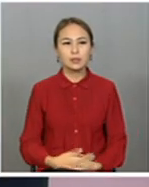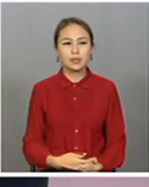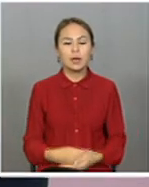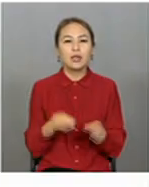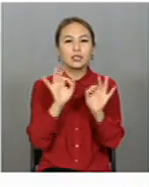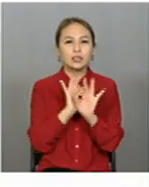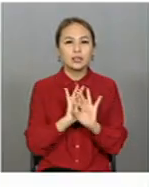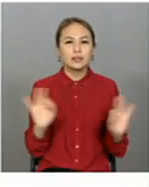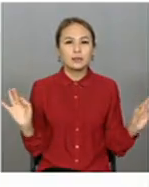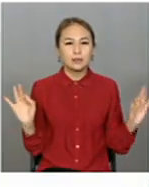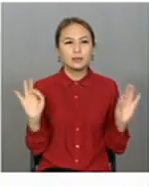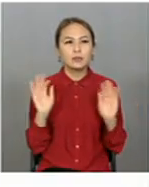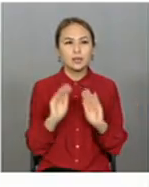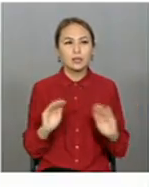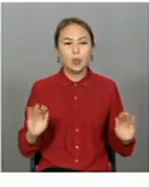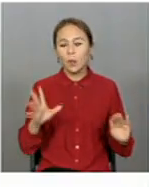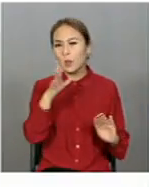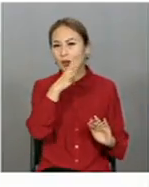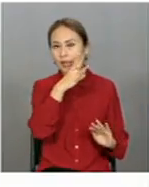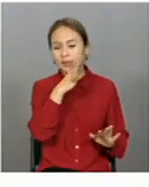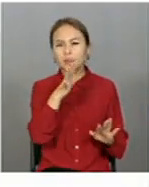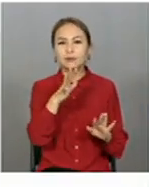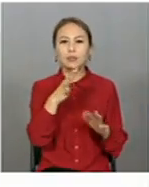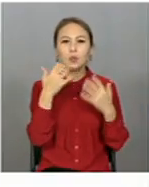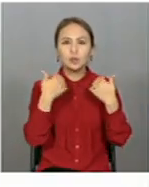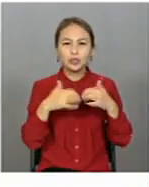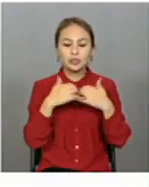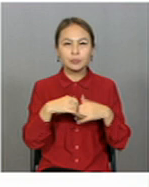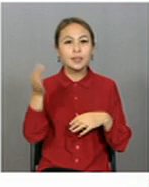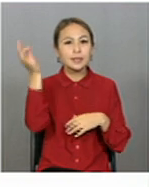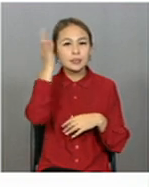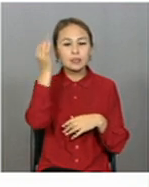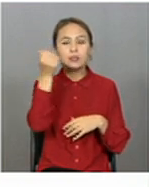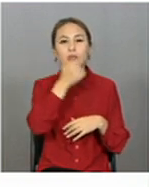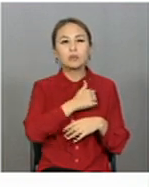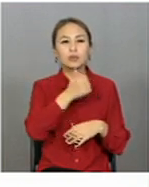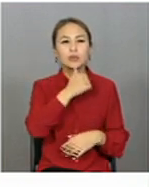Жарайсыңдар, балалар, уақыттың өлшем бірліктерін есімізге түсіріп көрейік.